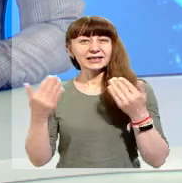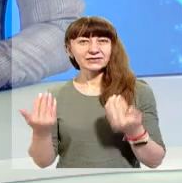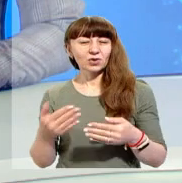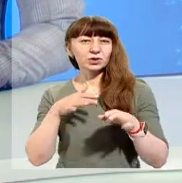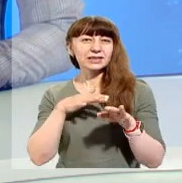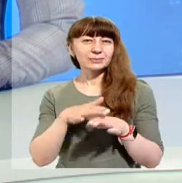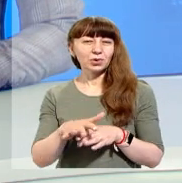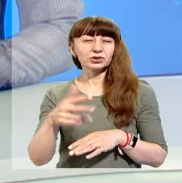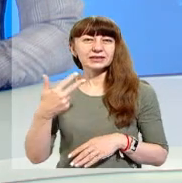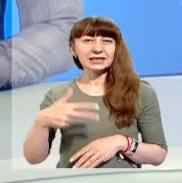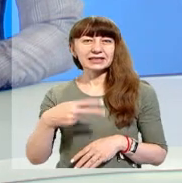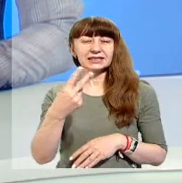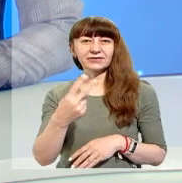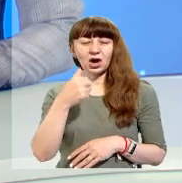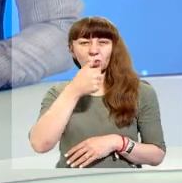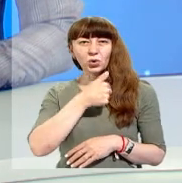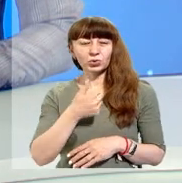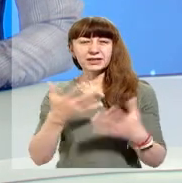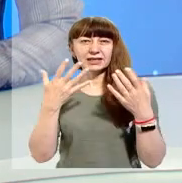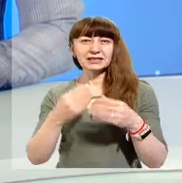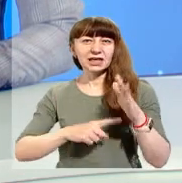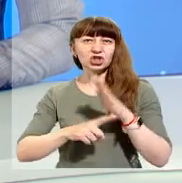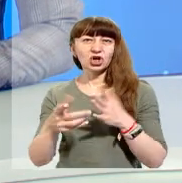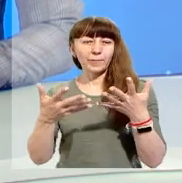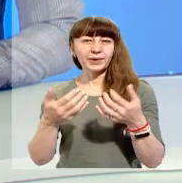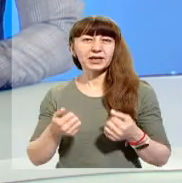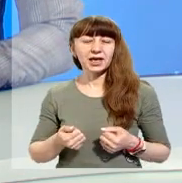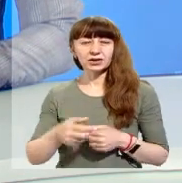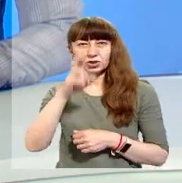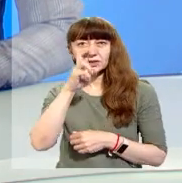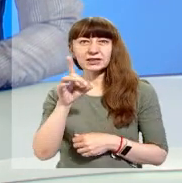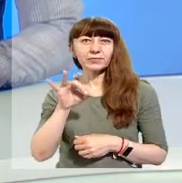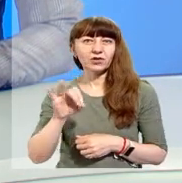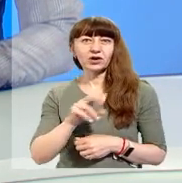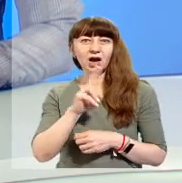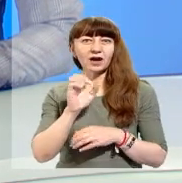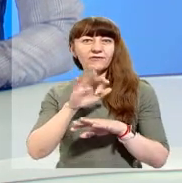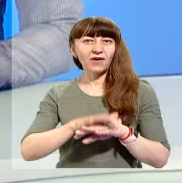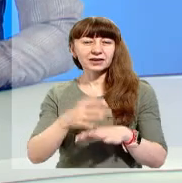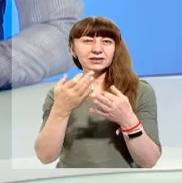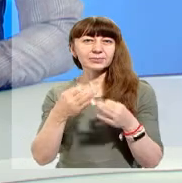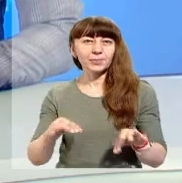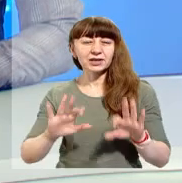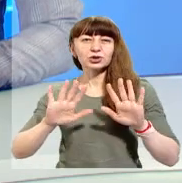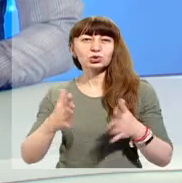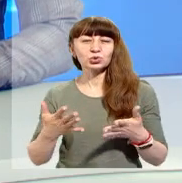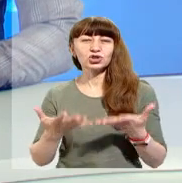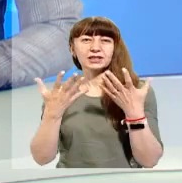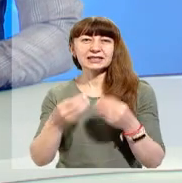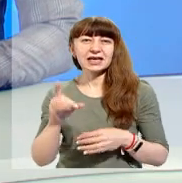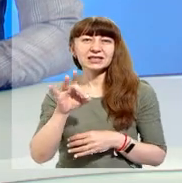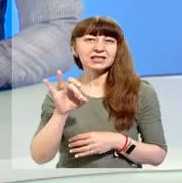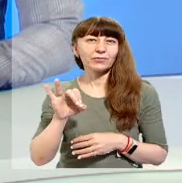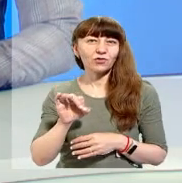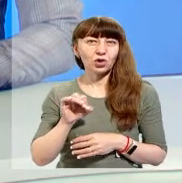Тәуелсіздігіміздің нышаны мемлекеттік рәміздердің қабылданғанына бүгін 32 жыл. Рәміздер күніне орай президент Қасым-Жомарт Тоқаев Астанадағы басты